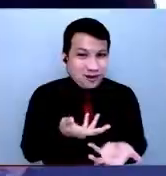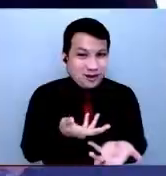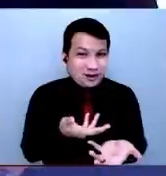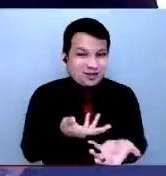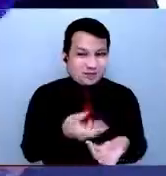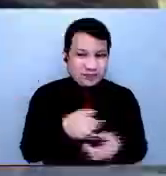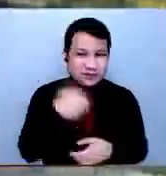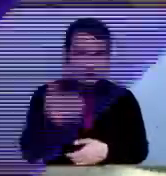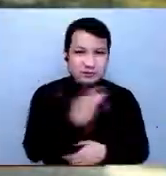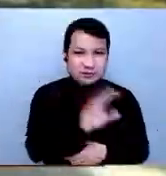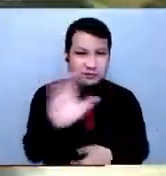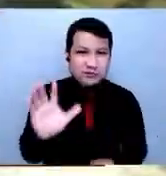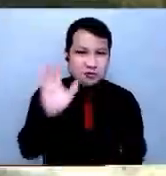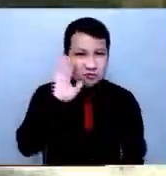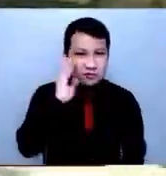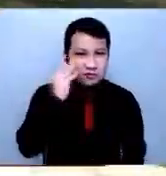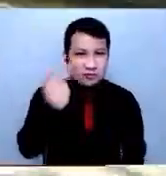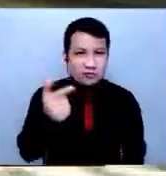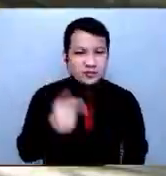Gualvez.